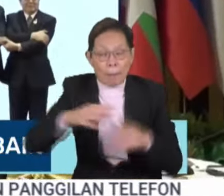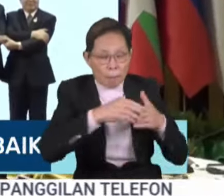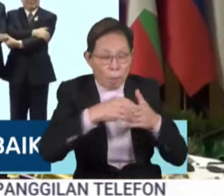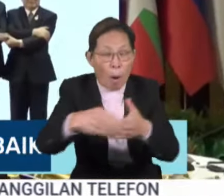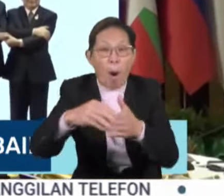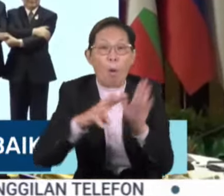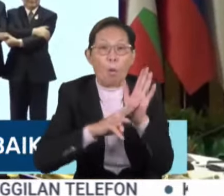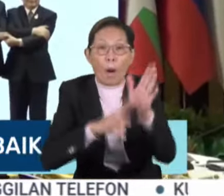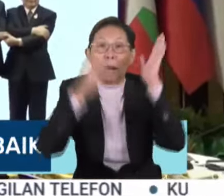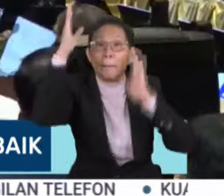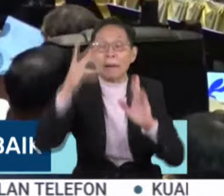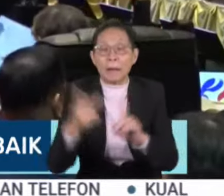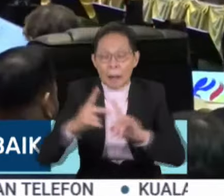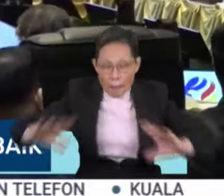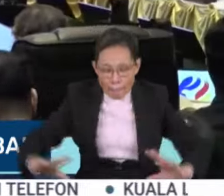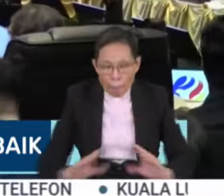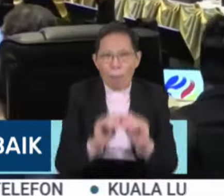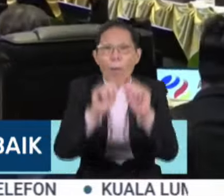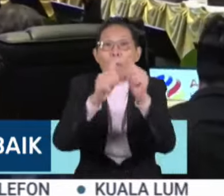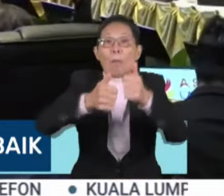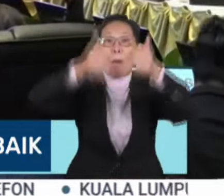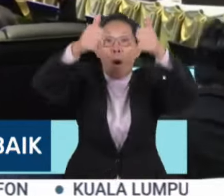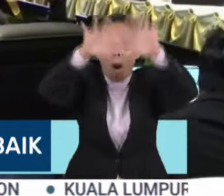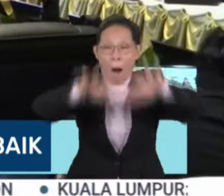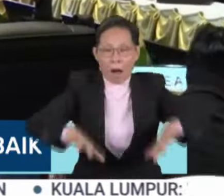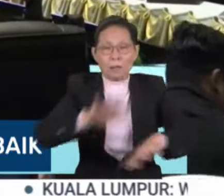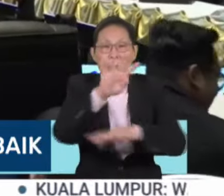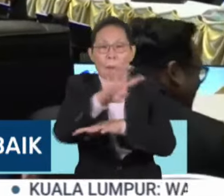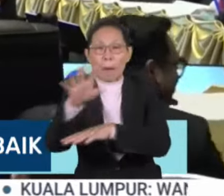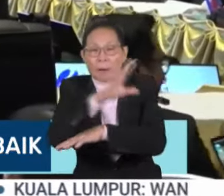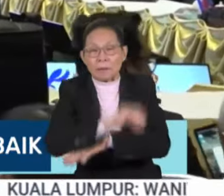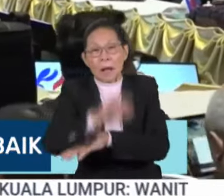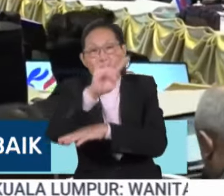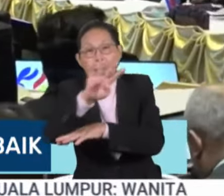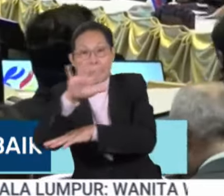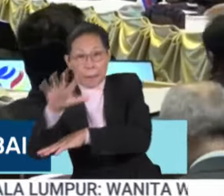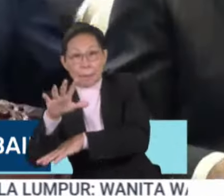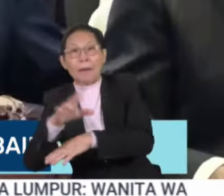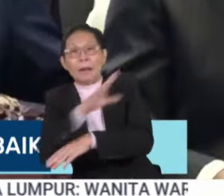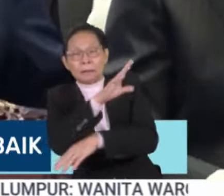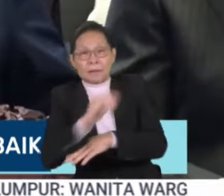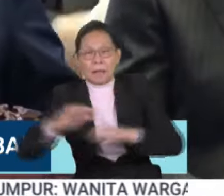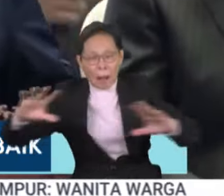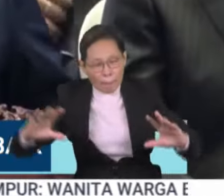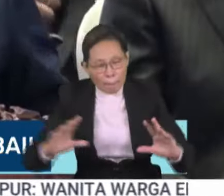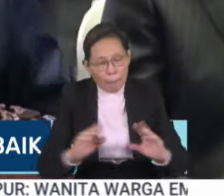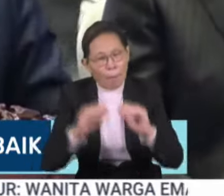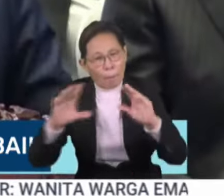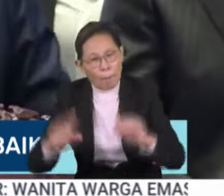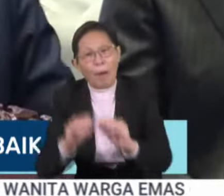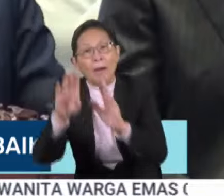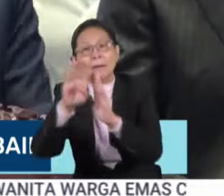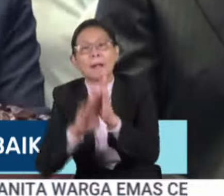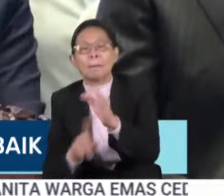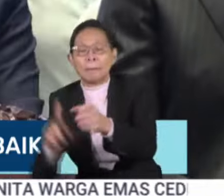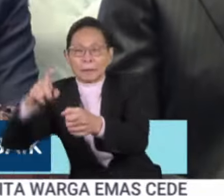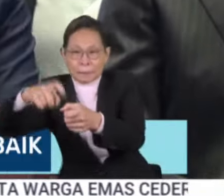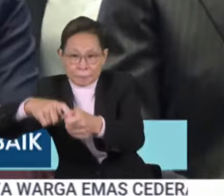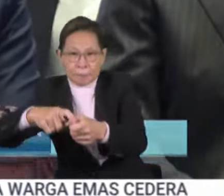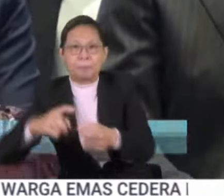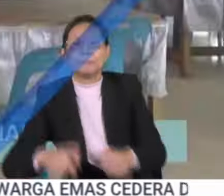mengetuai delegasi Malaysia ke sidang kemuncak ASEAN ke-44 dan ke-45 serta sidang-sidang berkaitan.